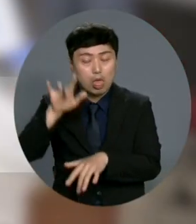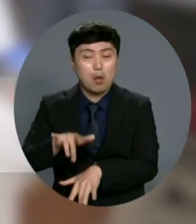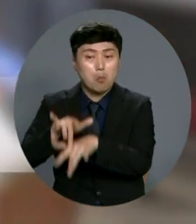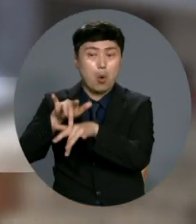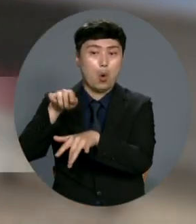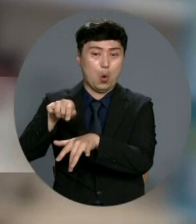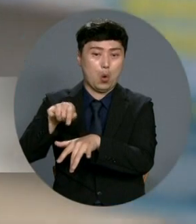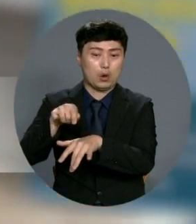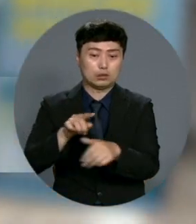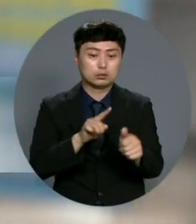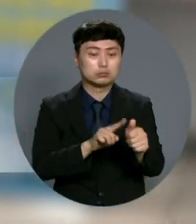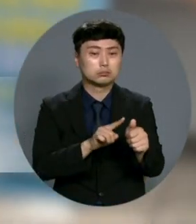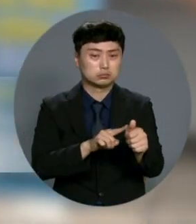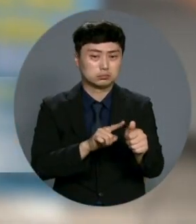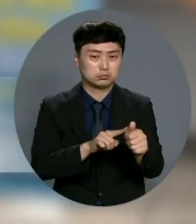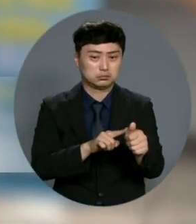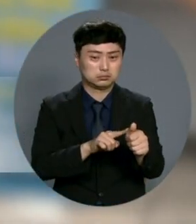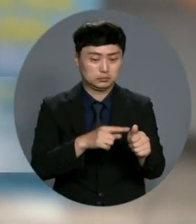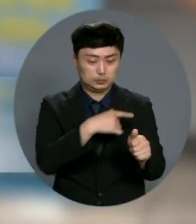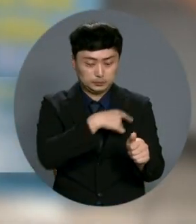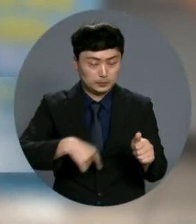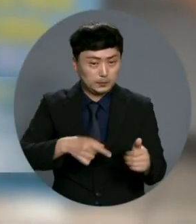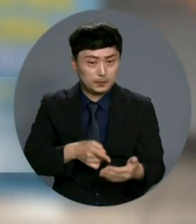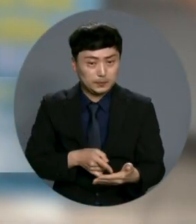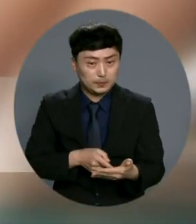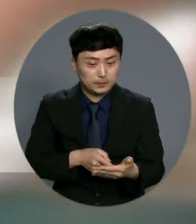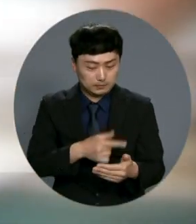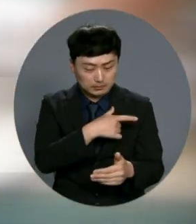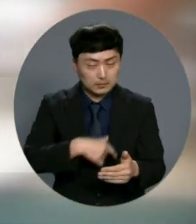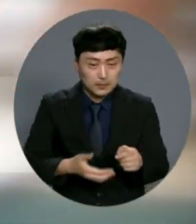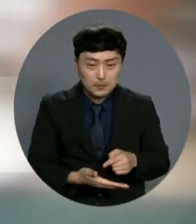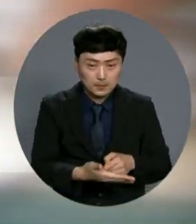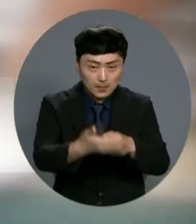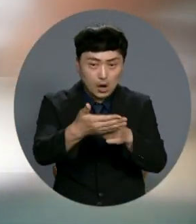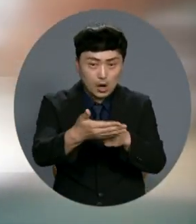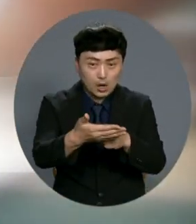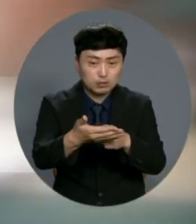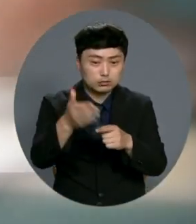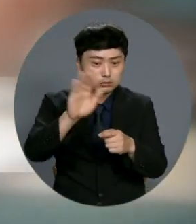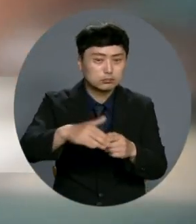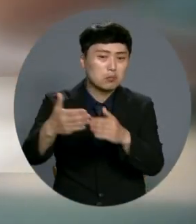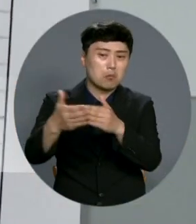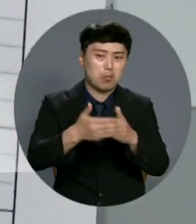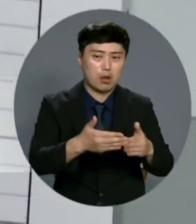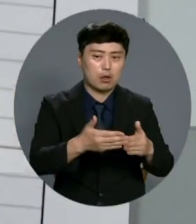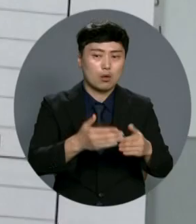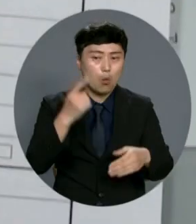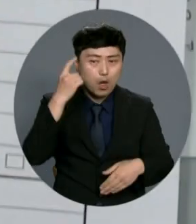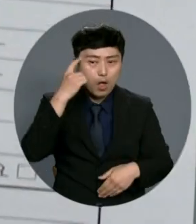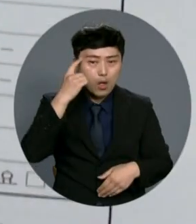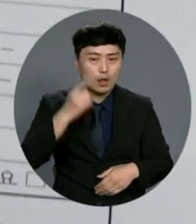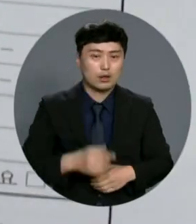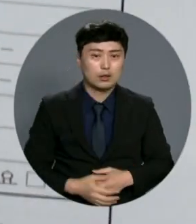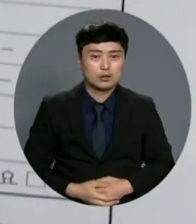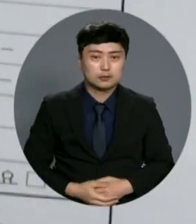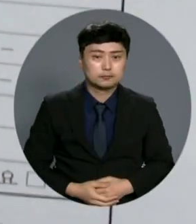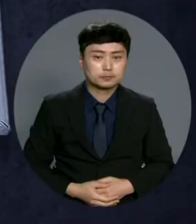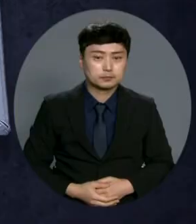미혼부가 된 남성은 딸 출생신고를 위해 주민센터를 찾았지만 출생 등록을 할 수 없었습니다